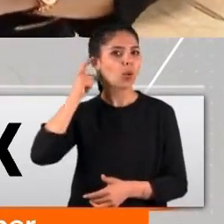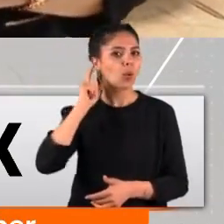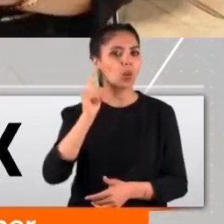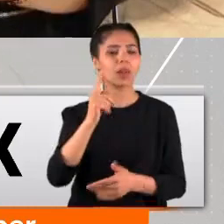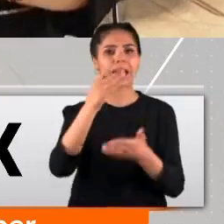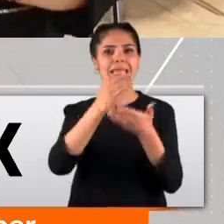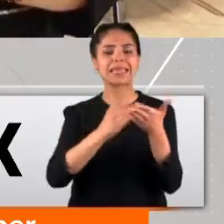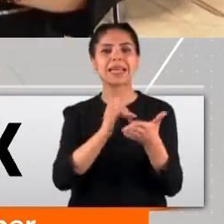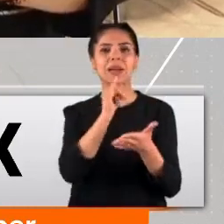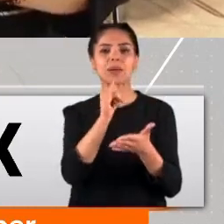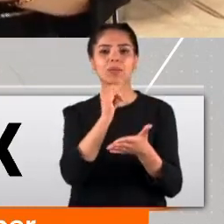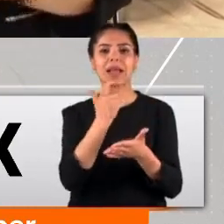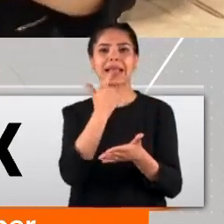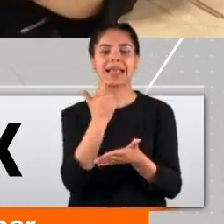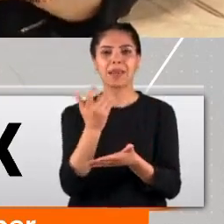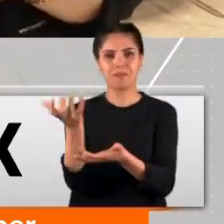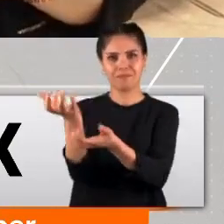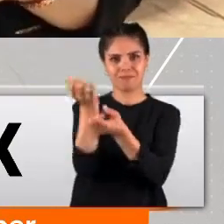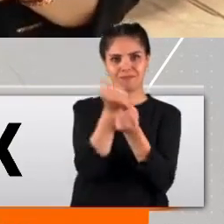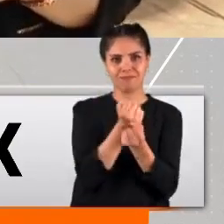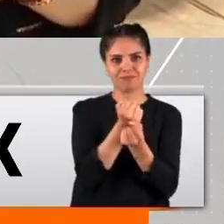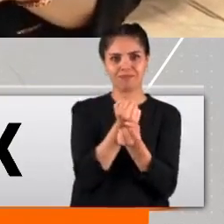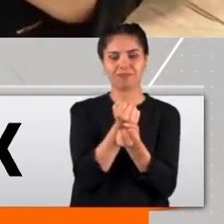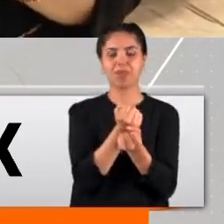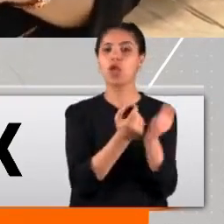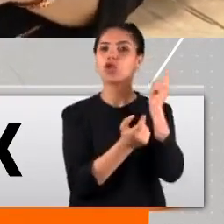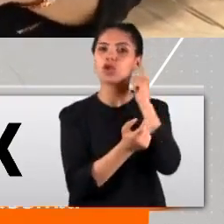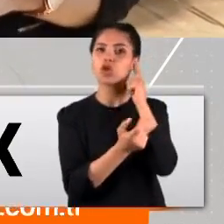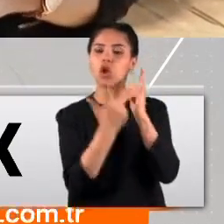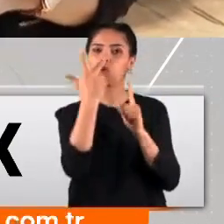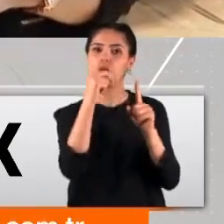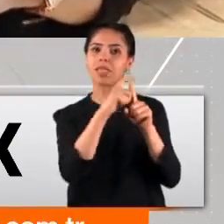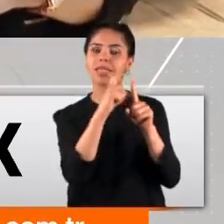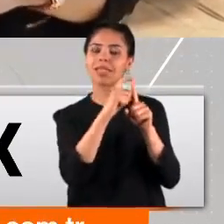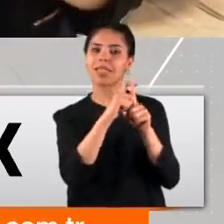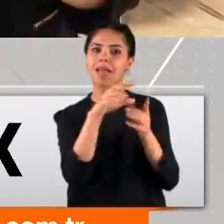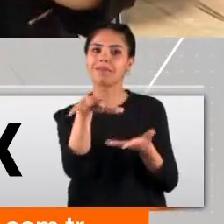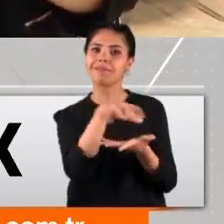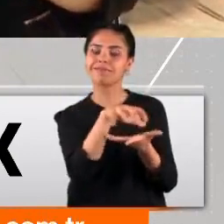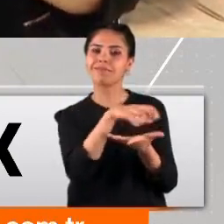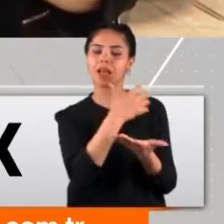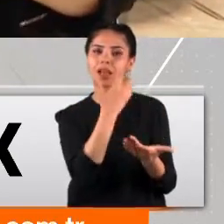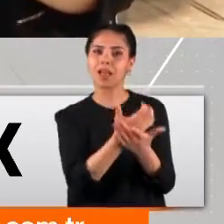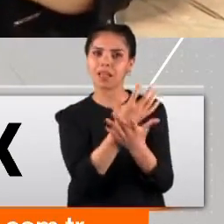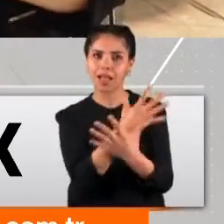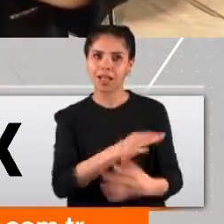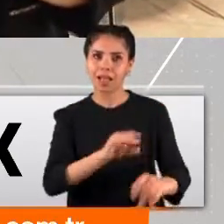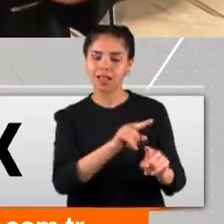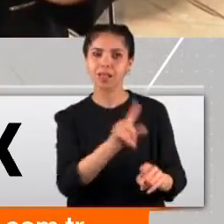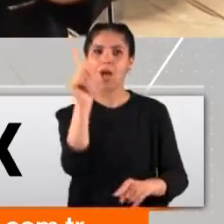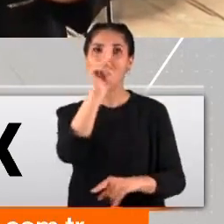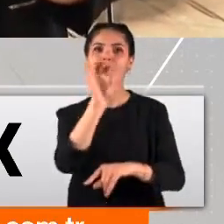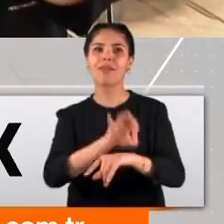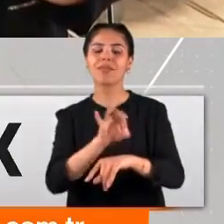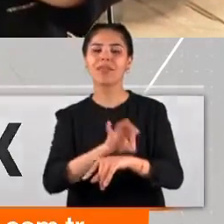yarım gramlık bir kıkırdak parçası alındığı ve sağlıklı sol kulağında üç boyutlu bir taraması yapıldı ardından sadece 10